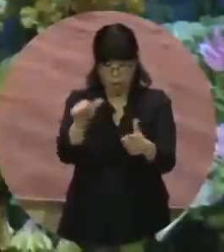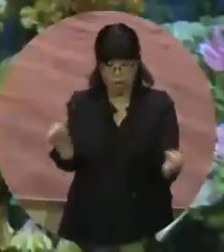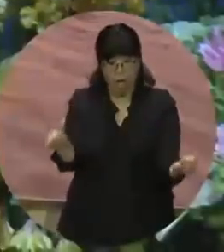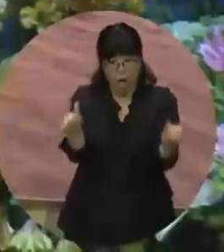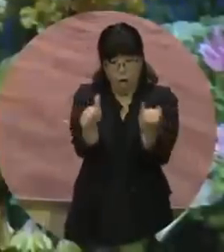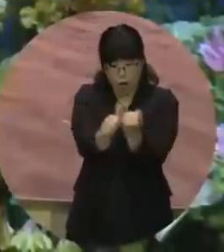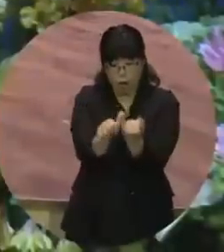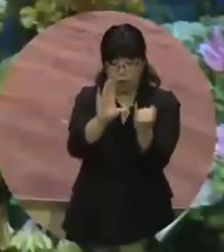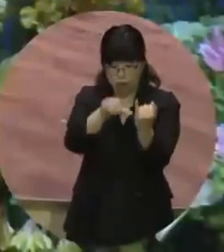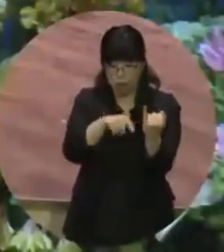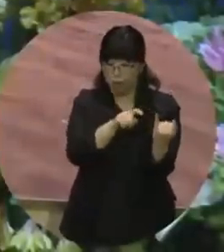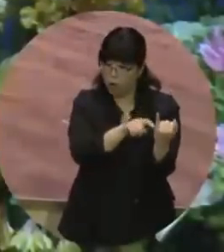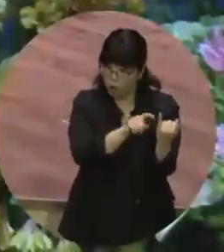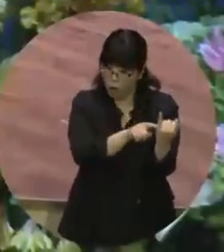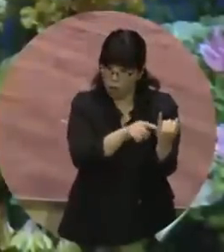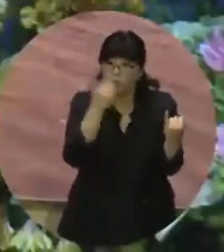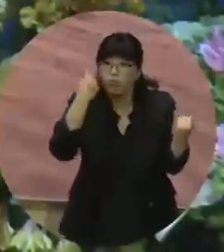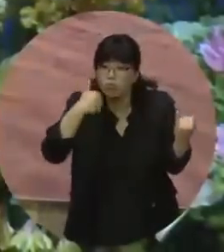보세요. 두 여자.